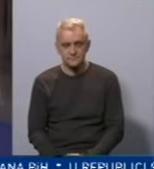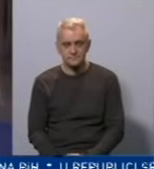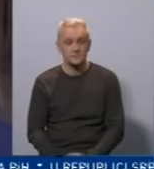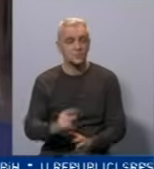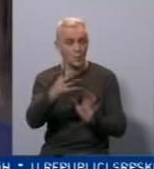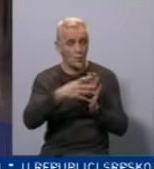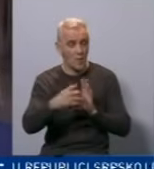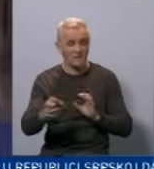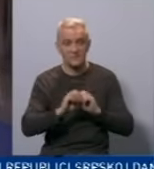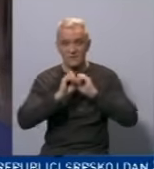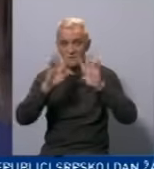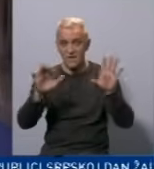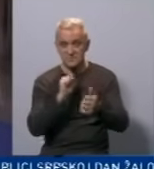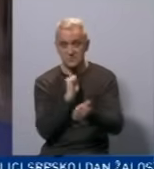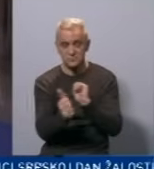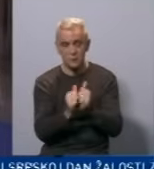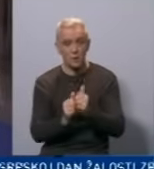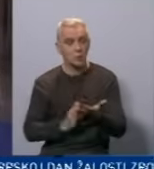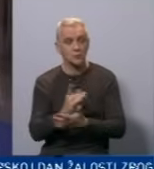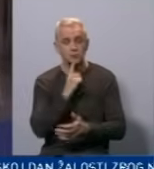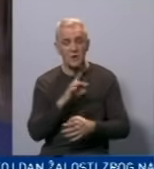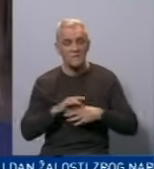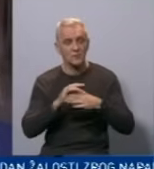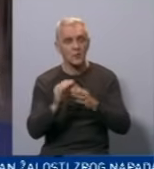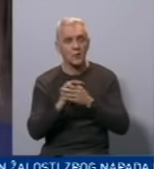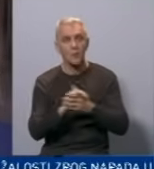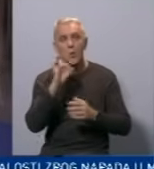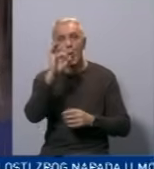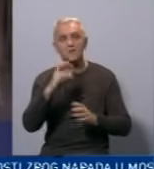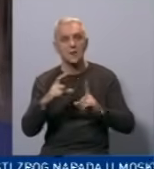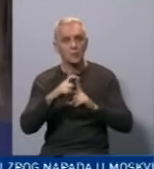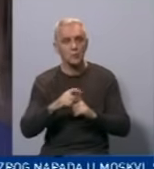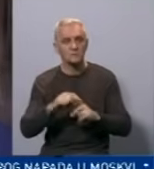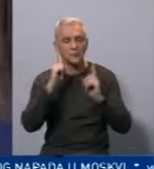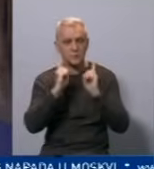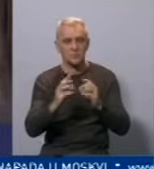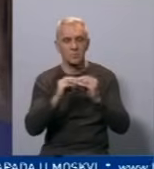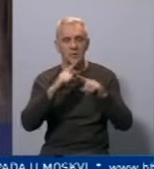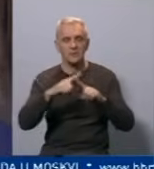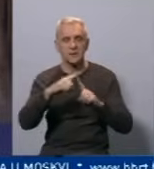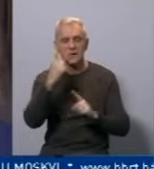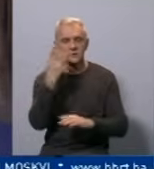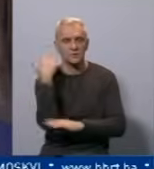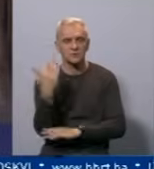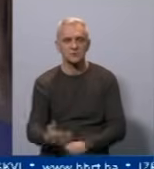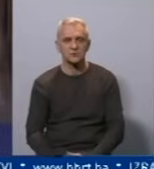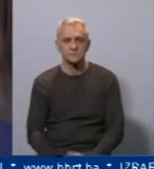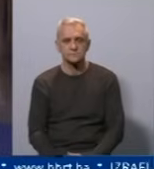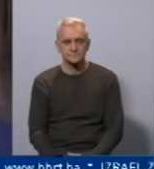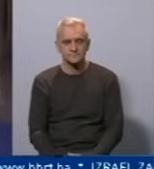U nastavku vijesti iz sporta, kroz koje vas vodi kolega Ognjen Dujković, ostanite uz BHT1. Doviđenja.